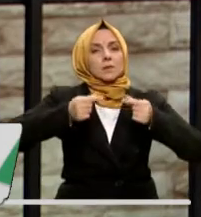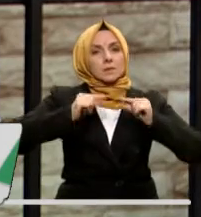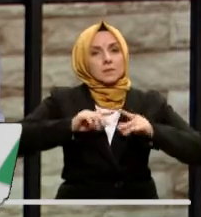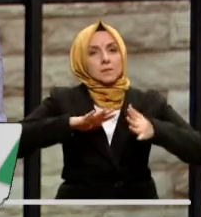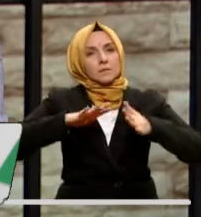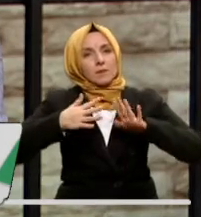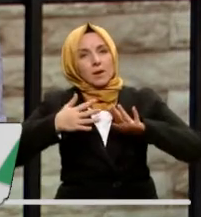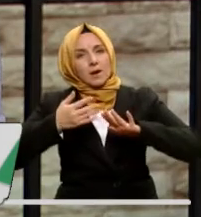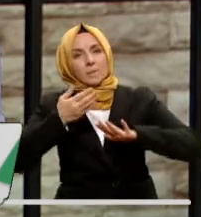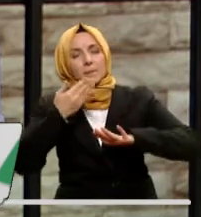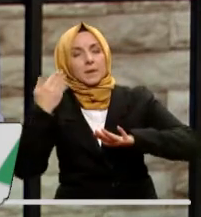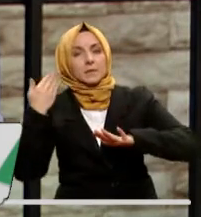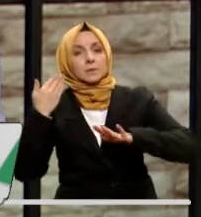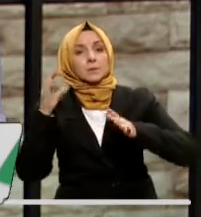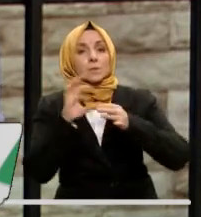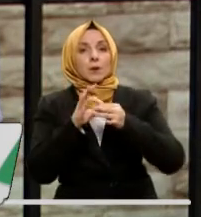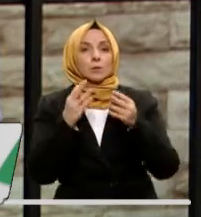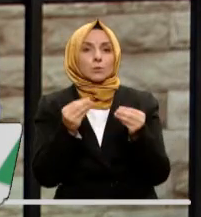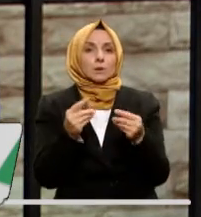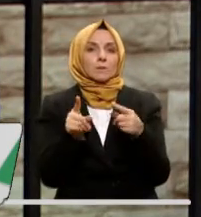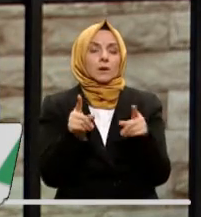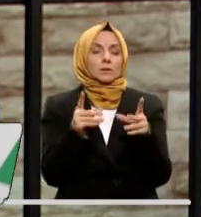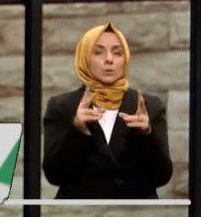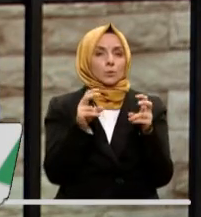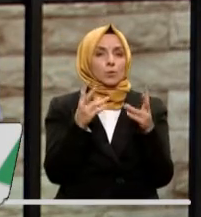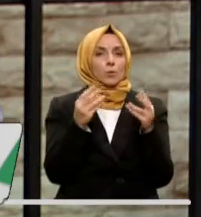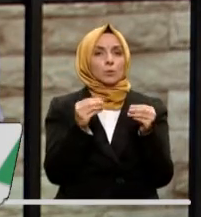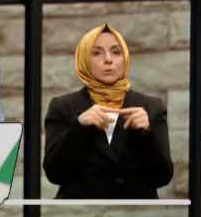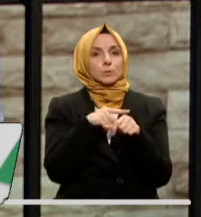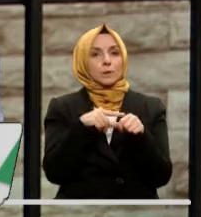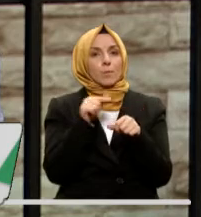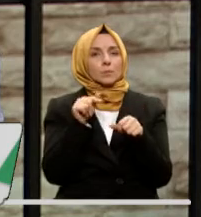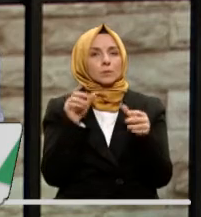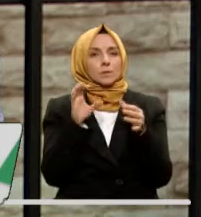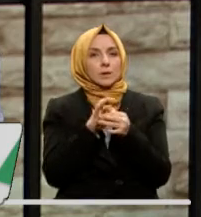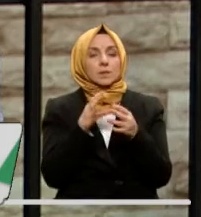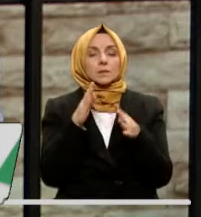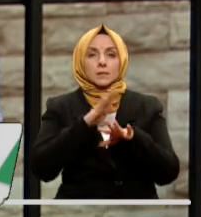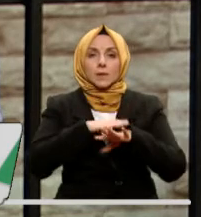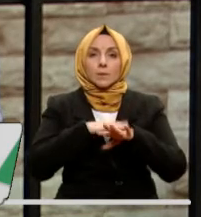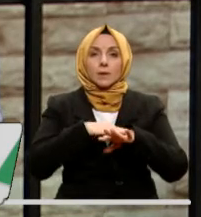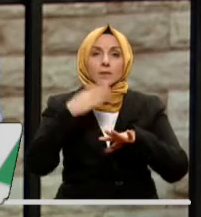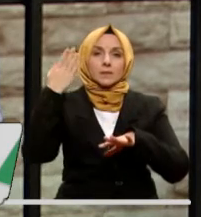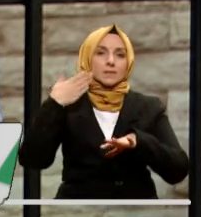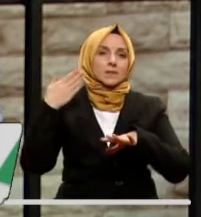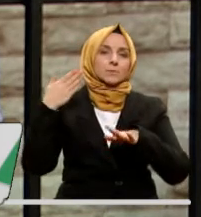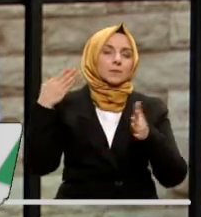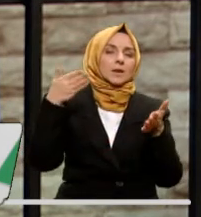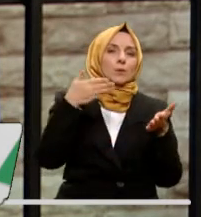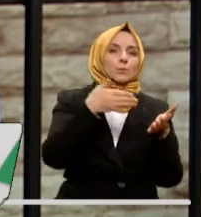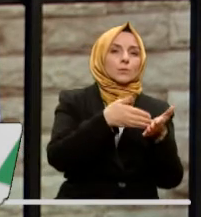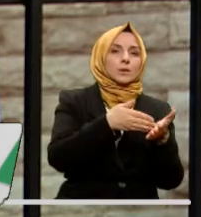herhangi bir konu olduğunda bunları da bağlantısını yaparak şey seyircimiz de ulaştırmaya çalışıyoruz